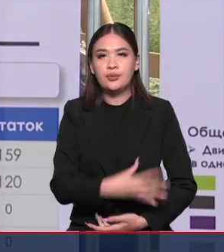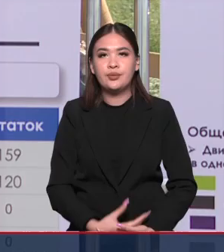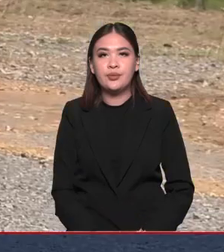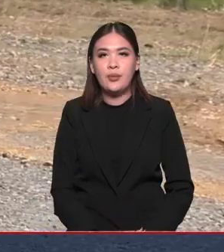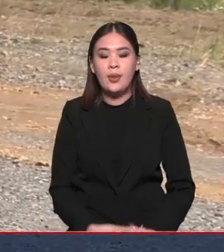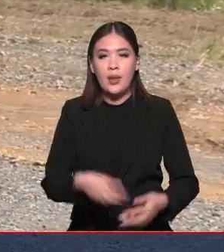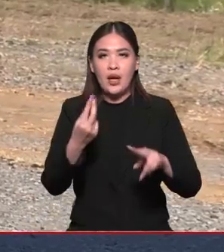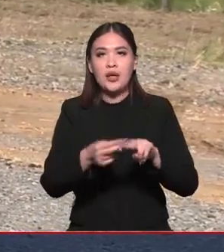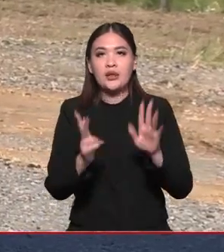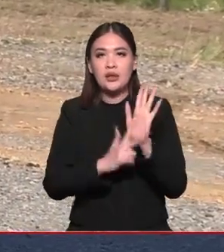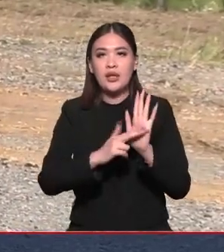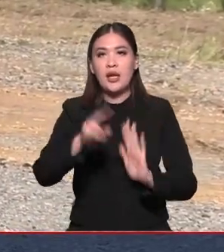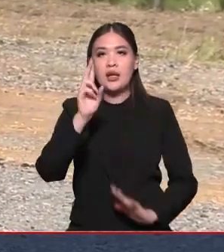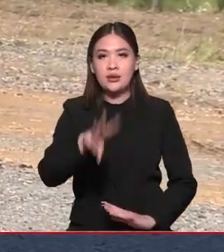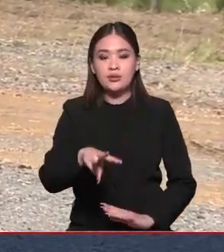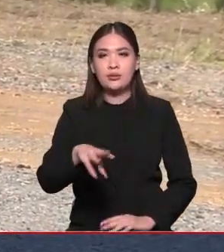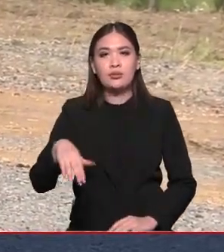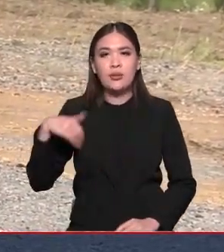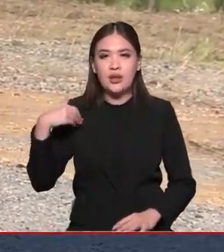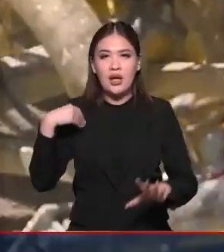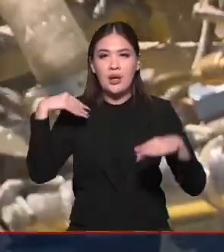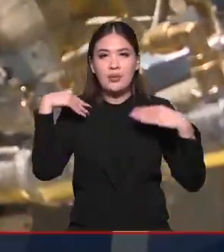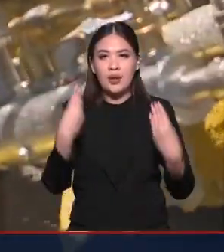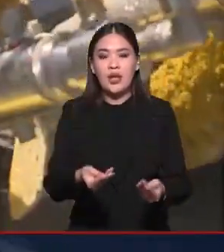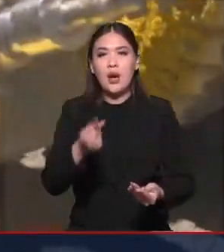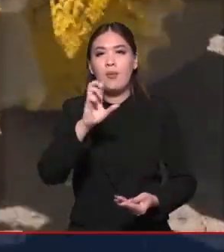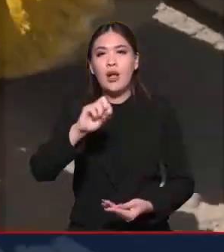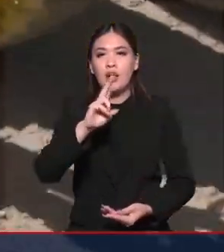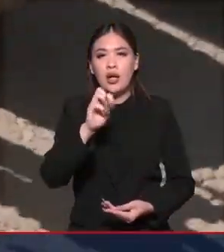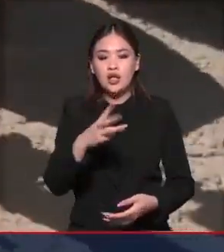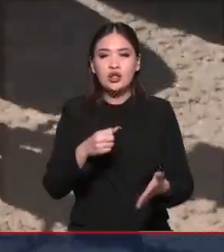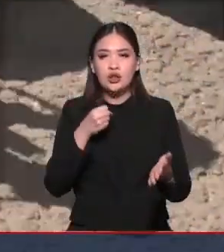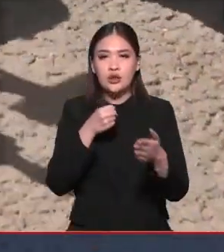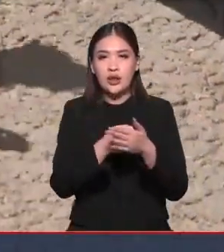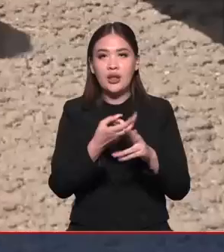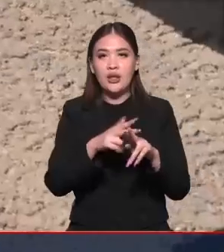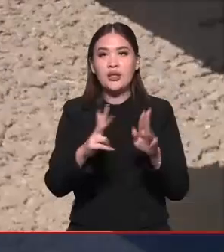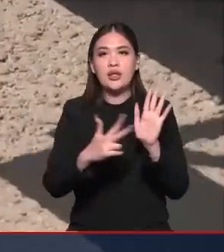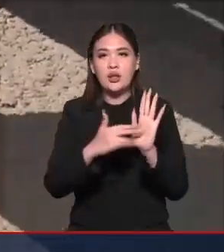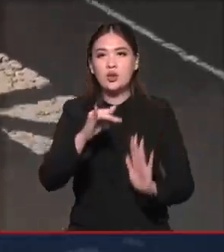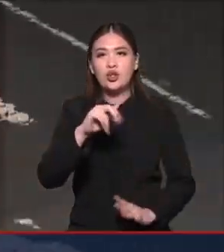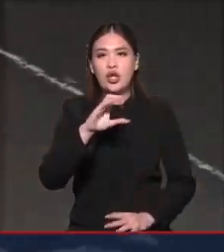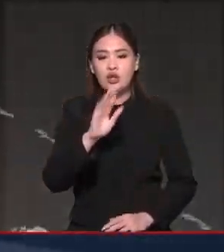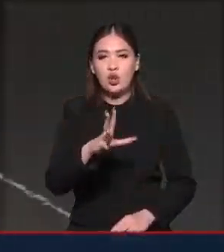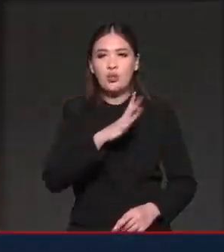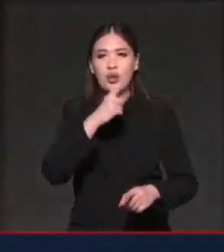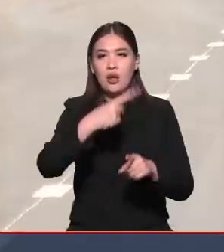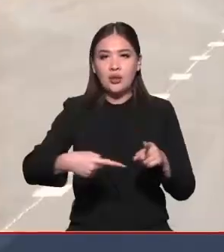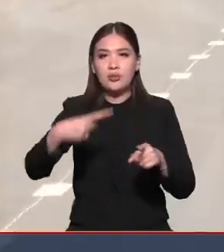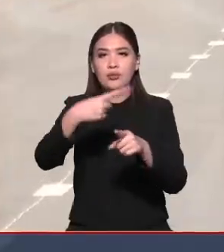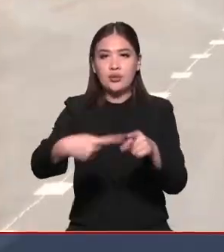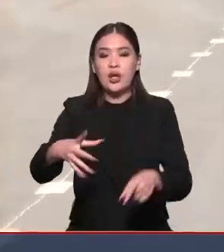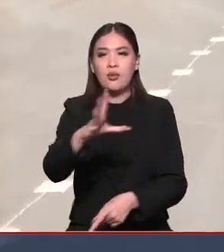Әзірге осы 80 шақырымы пайдаға берілді. Балқашқа дейінгі аралықтағы жұмыстар 8 учаскеге бөлінген. Бұл соның алғашқы